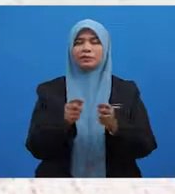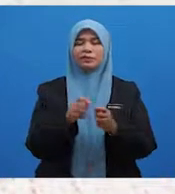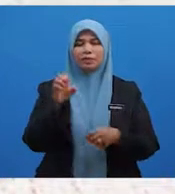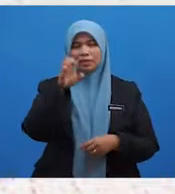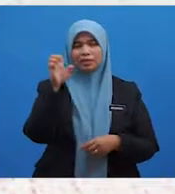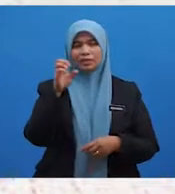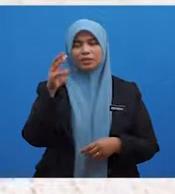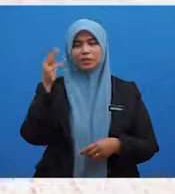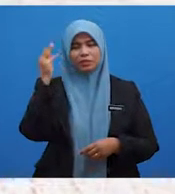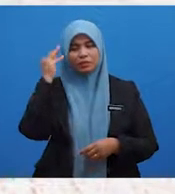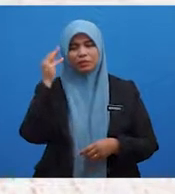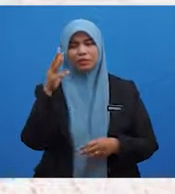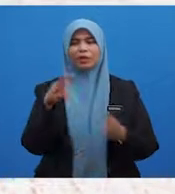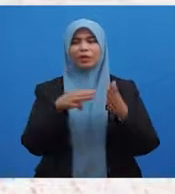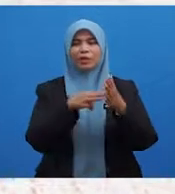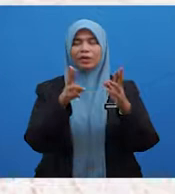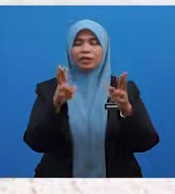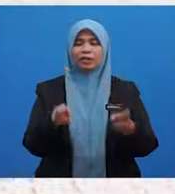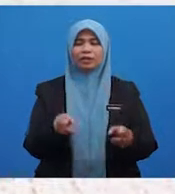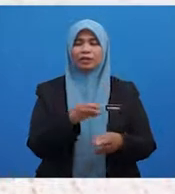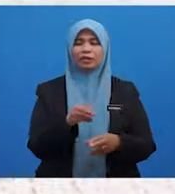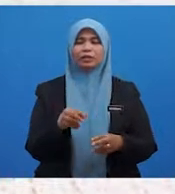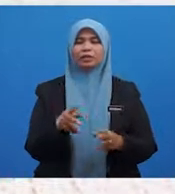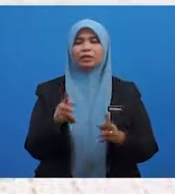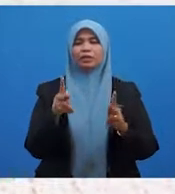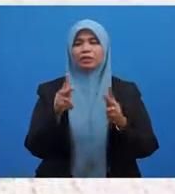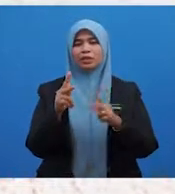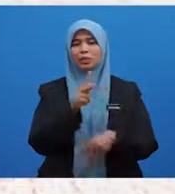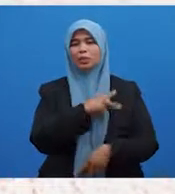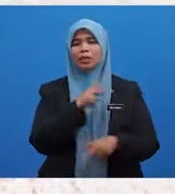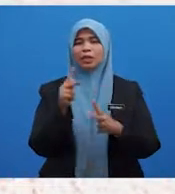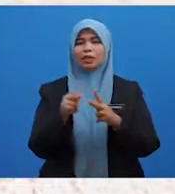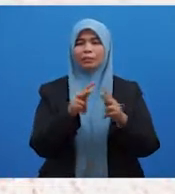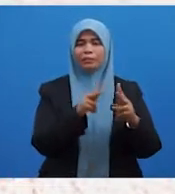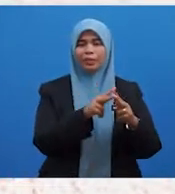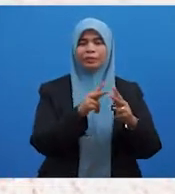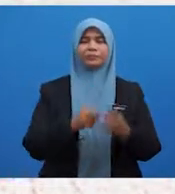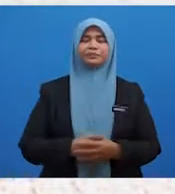Muhammad, wakil rakyat dan penghulu kampung.